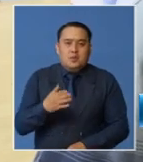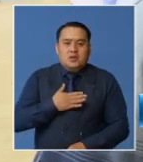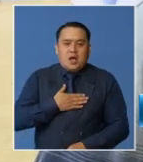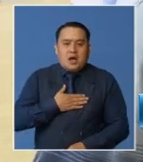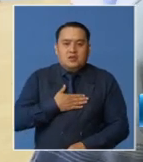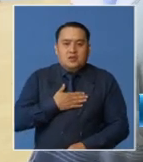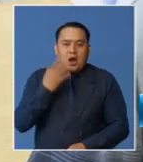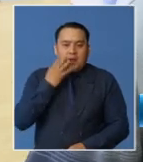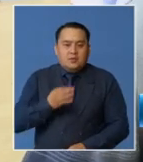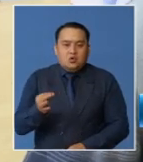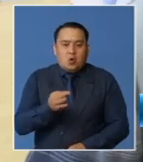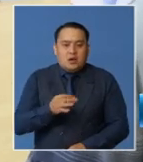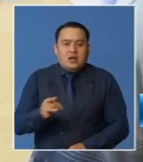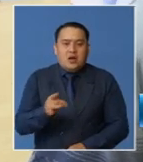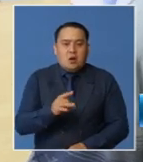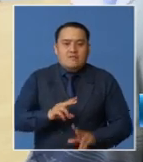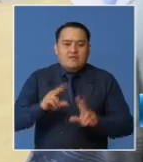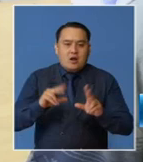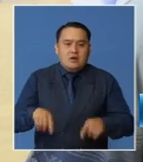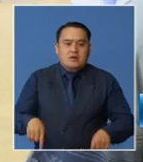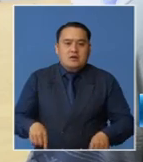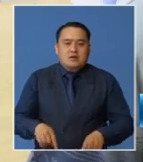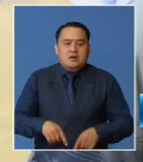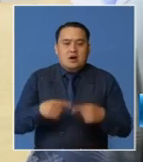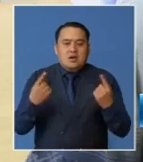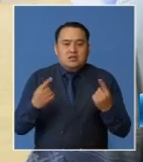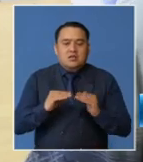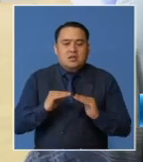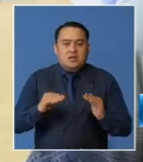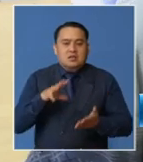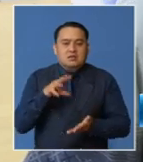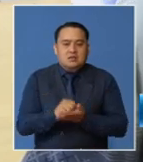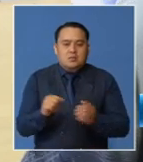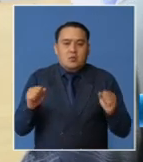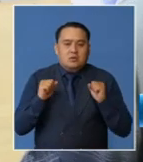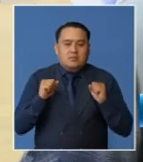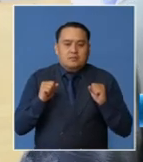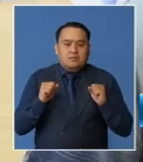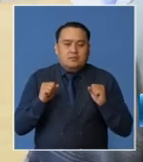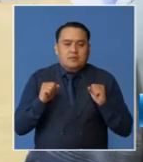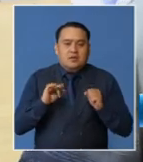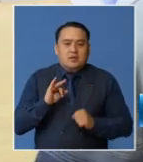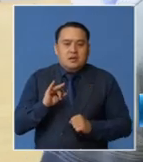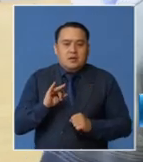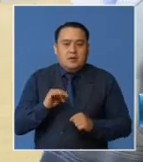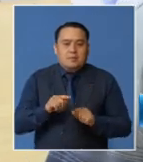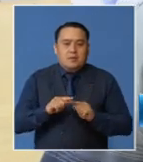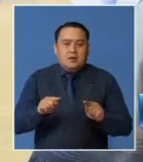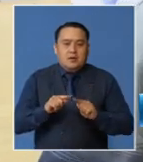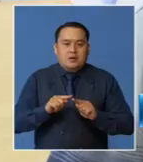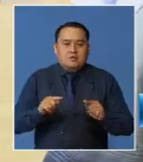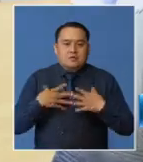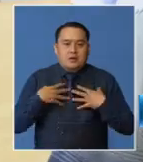нашем крае, в нашем регионе волейбол расцветал, и дети занимались спортом и